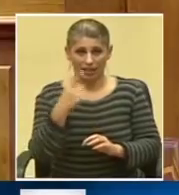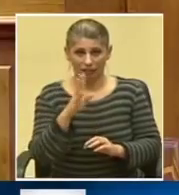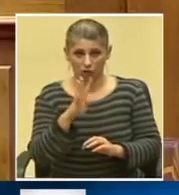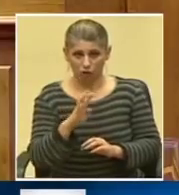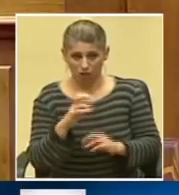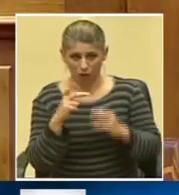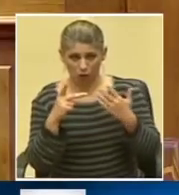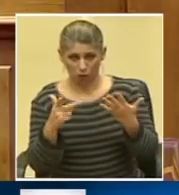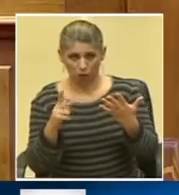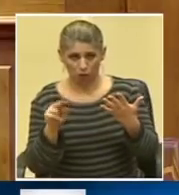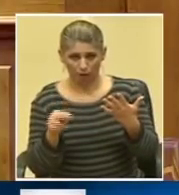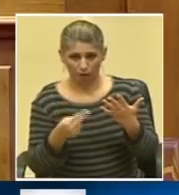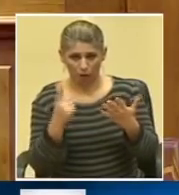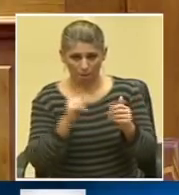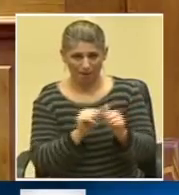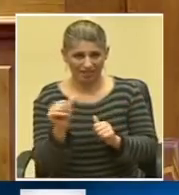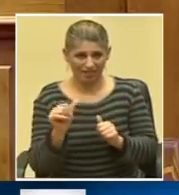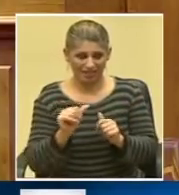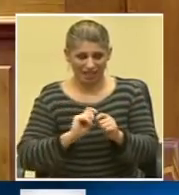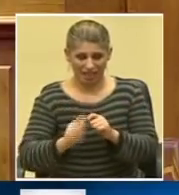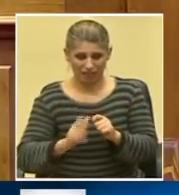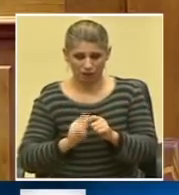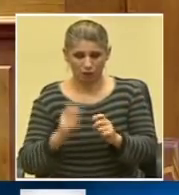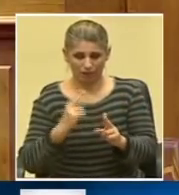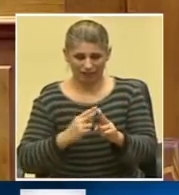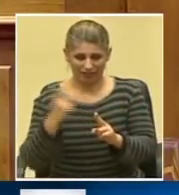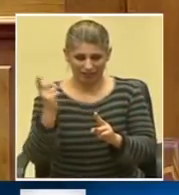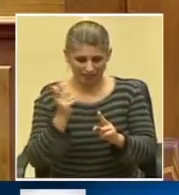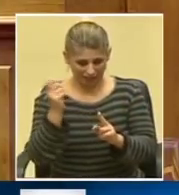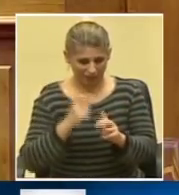148 μηνιαία εισφορά για κύρια σύνταξη,